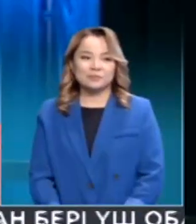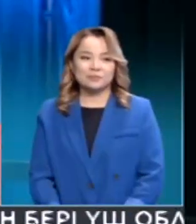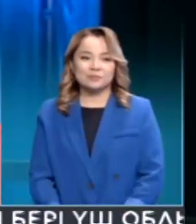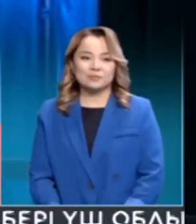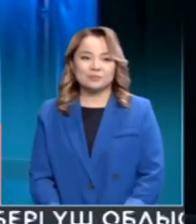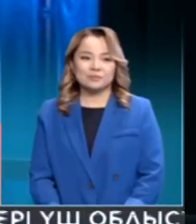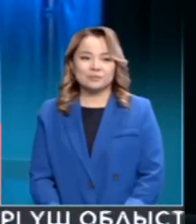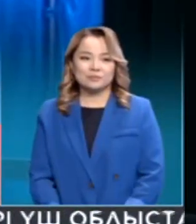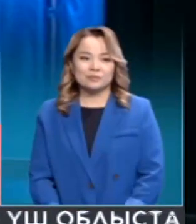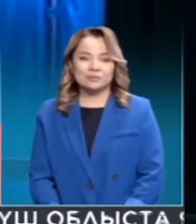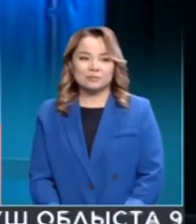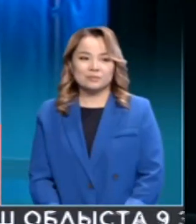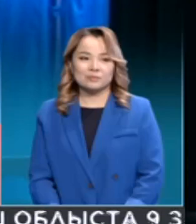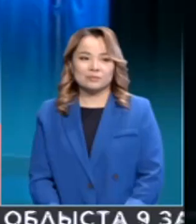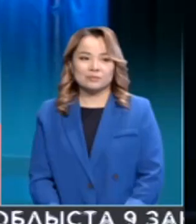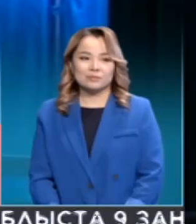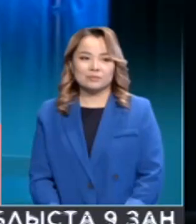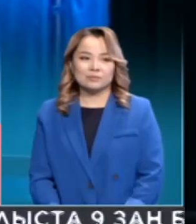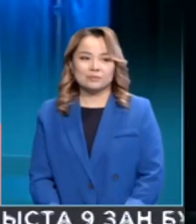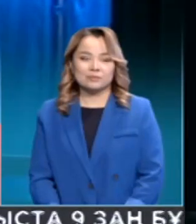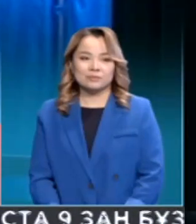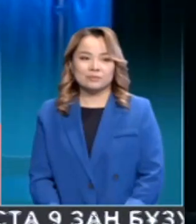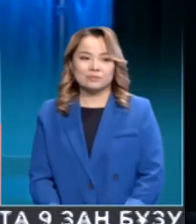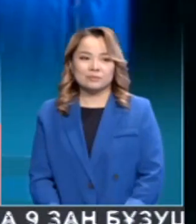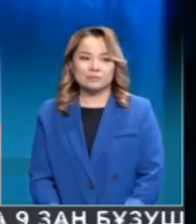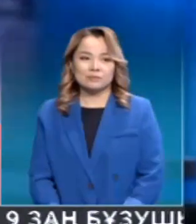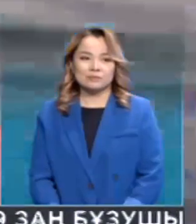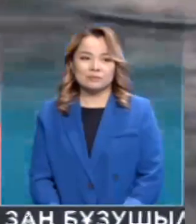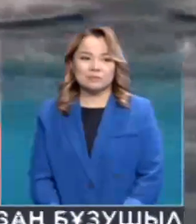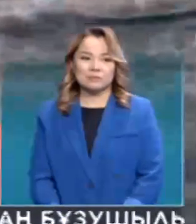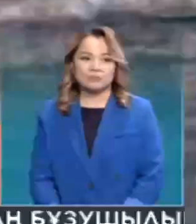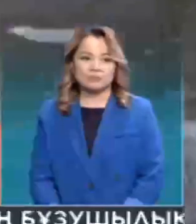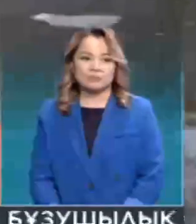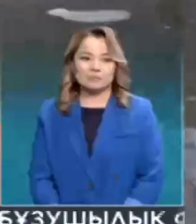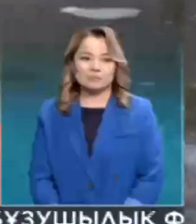Орталық сайлау комиссиясы мәліметінше, әсіресе ауыл тұрғындары белсенді.